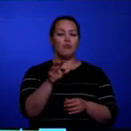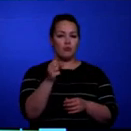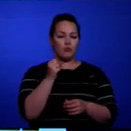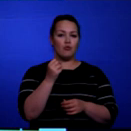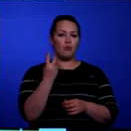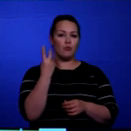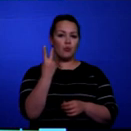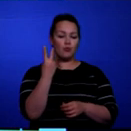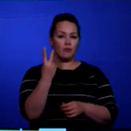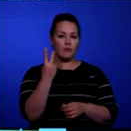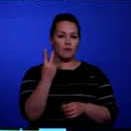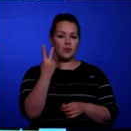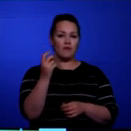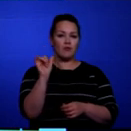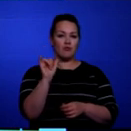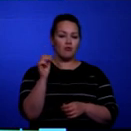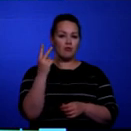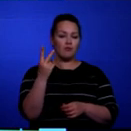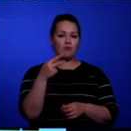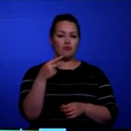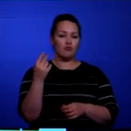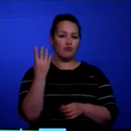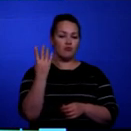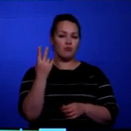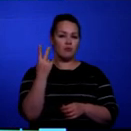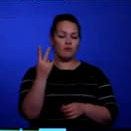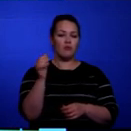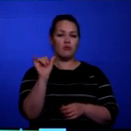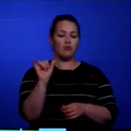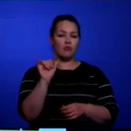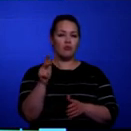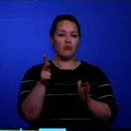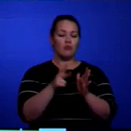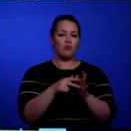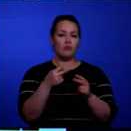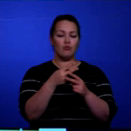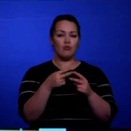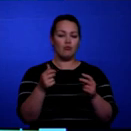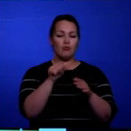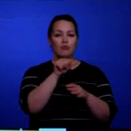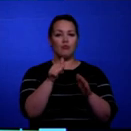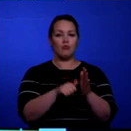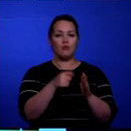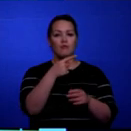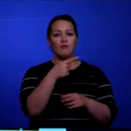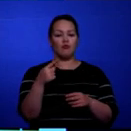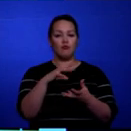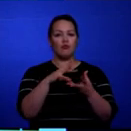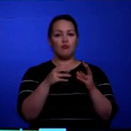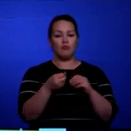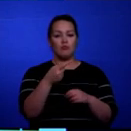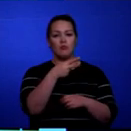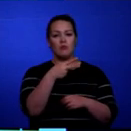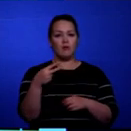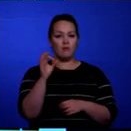дважды два четыре дважды восемь шестнадцать вычитаем результат вычитания равен нулю